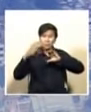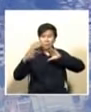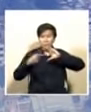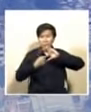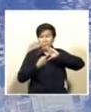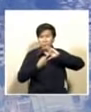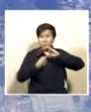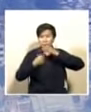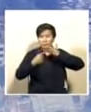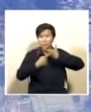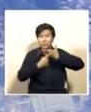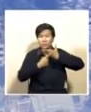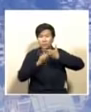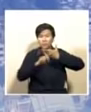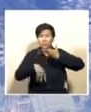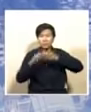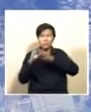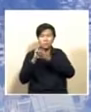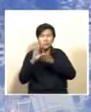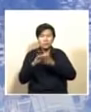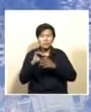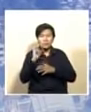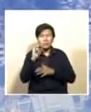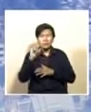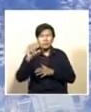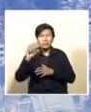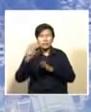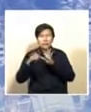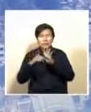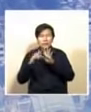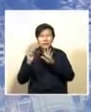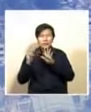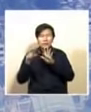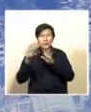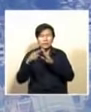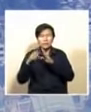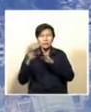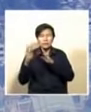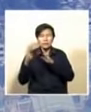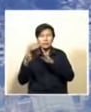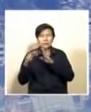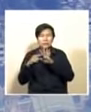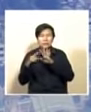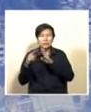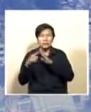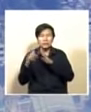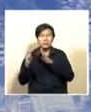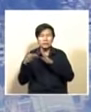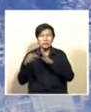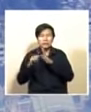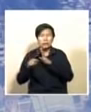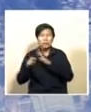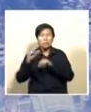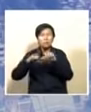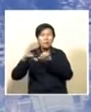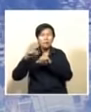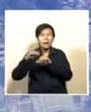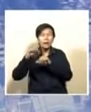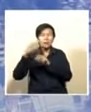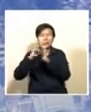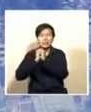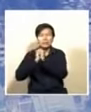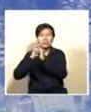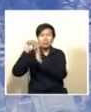ะมีไส้อยู่ตรงกลางเขาเรียกหน้ากากอนามัยแบบ3ชั้นเนี่ยส่วนนี้จะต้องนำเข้าเป็นหลักในประเทศไทยเนี่ยหา